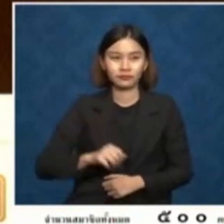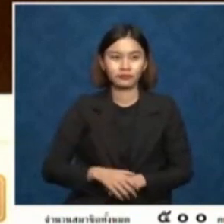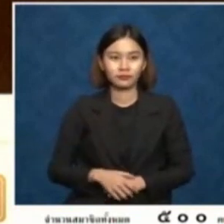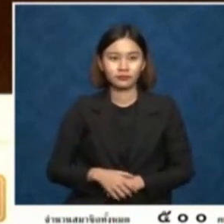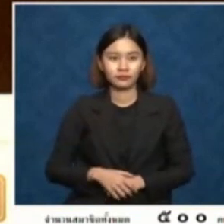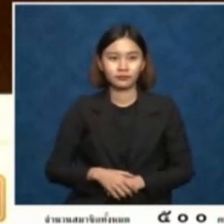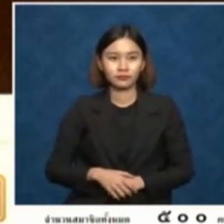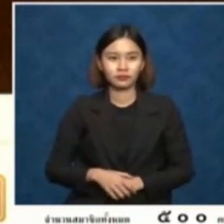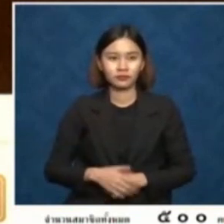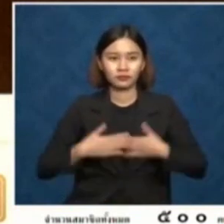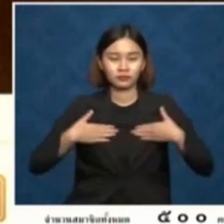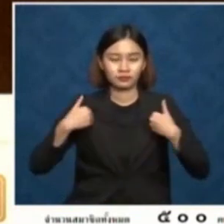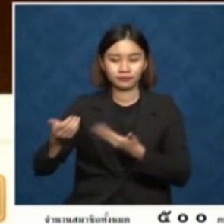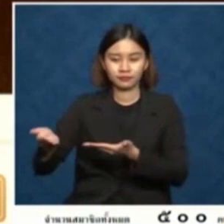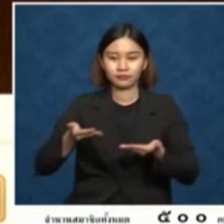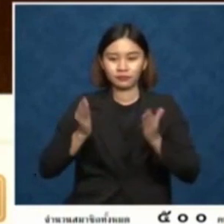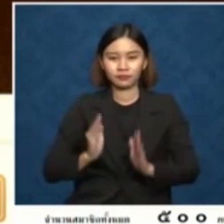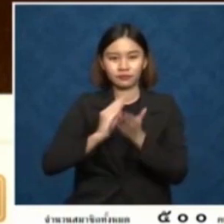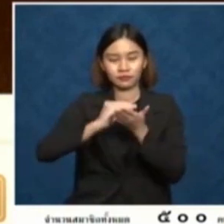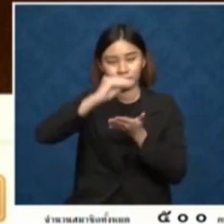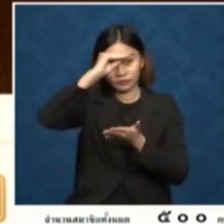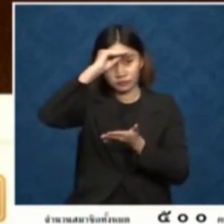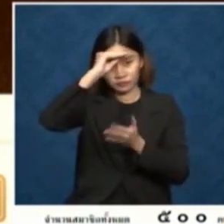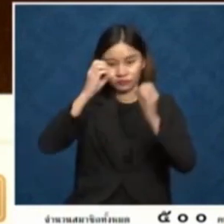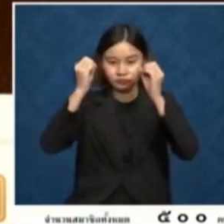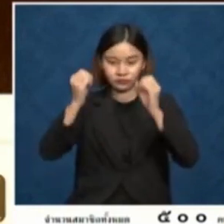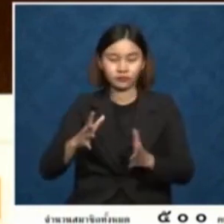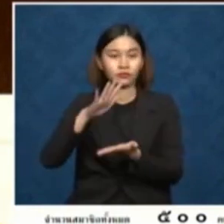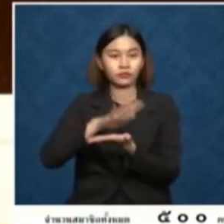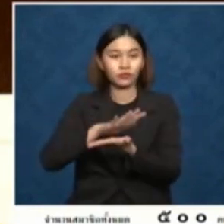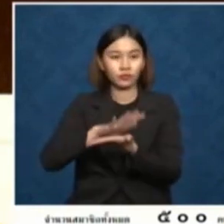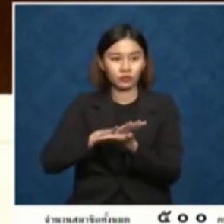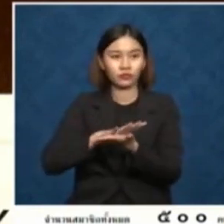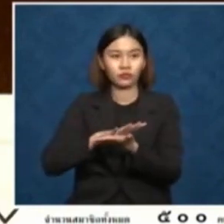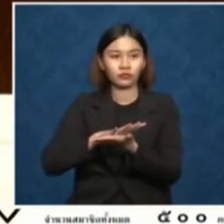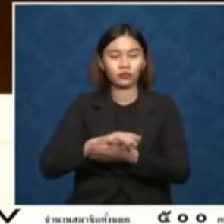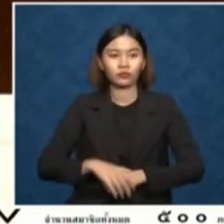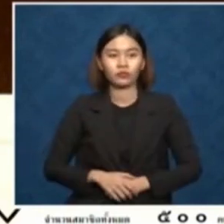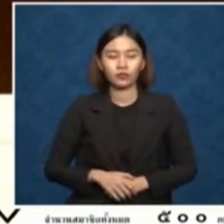ในสภาผู้แทนราษฎรชุดนี้ทำให้มันสำเร็จและเกิดขึ้นได้จริงค่ะขอบคุณค่ะ